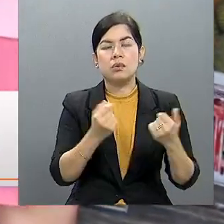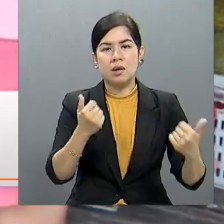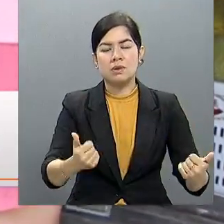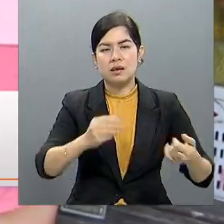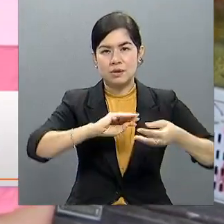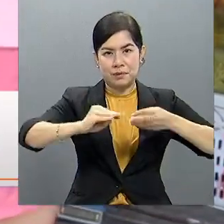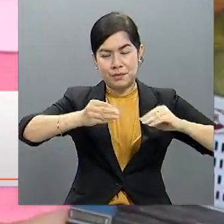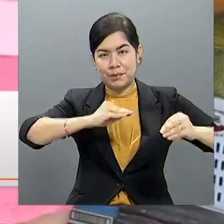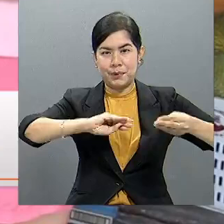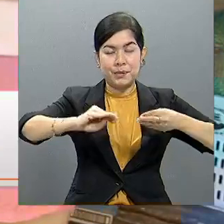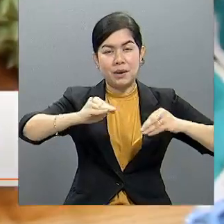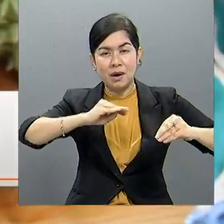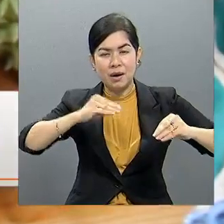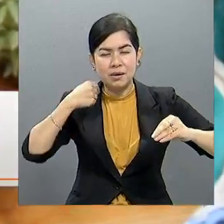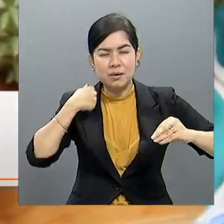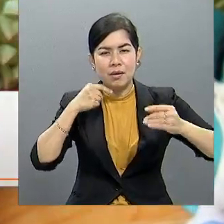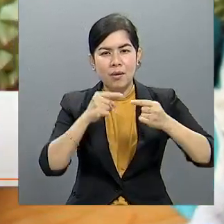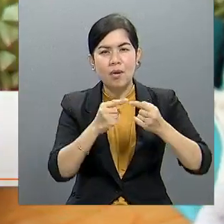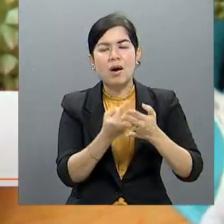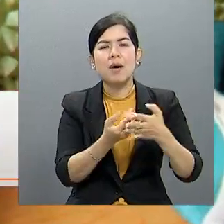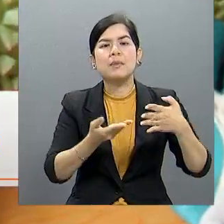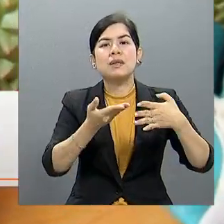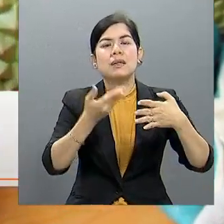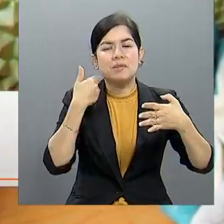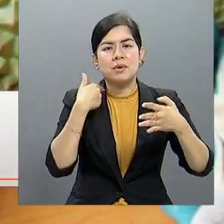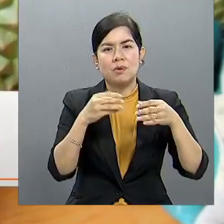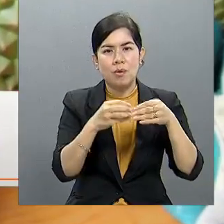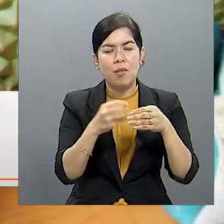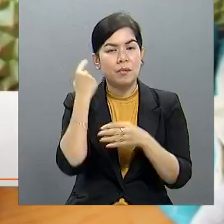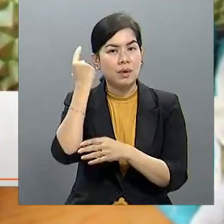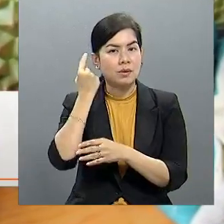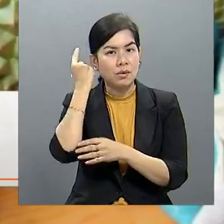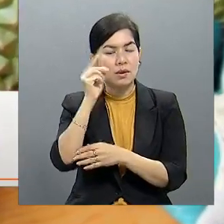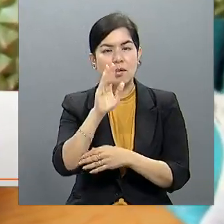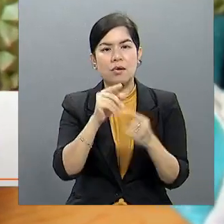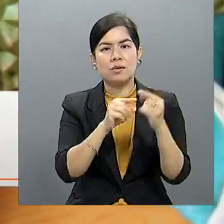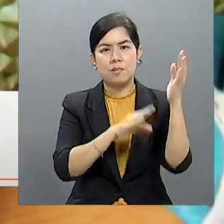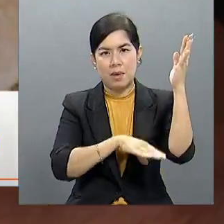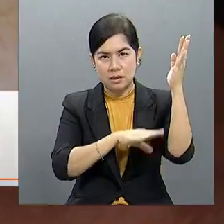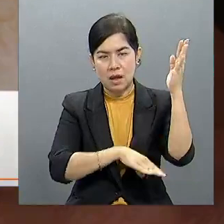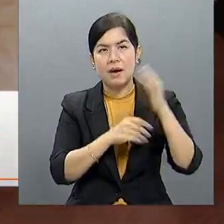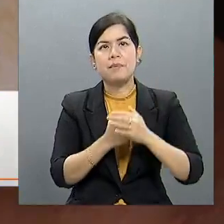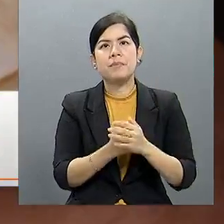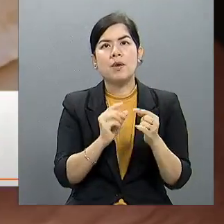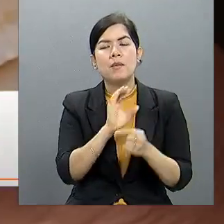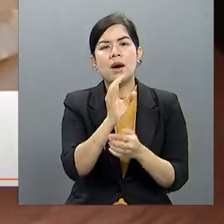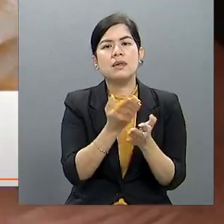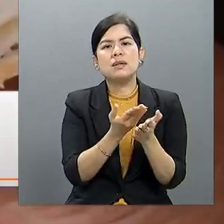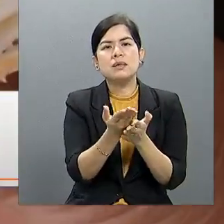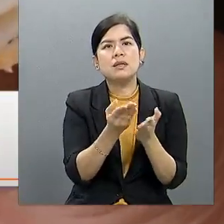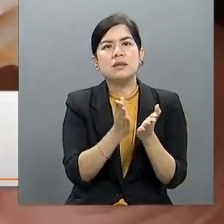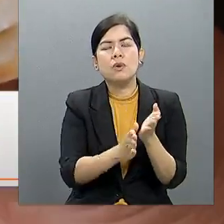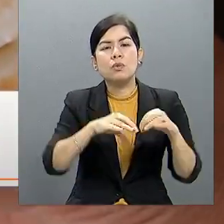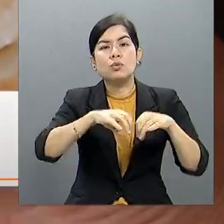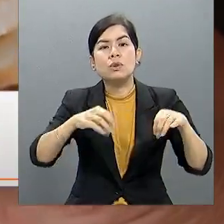ก็มีนกทองเที่ยวในจัหวดชายแดนพักใต้ผู้คนต่างๆ ออกมาหาซื้อทุเรีนกัอย่างต่อเนื่องและถงแ้วาปี